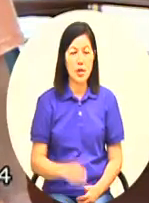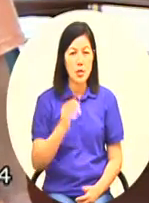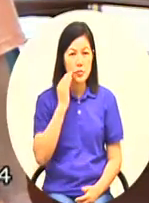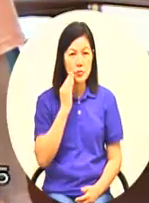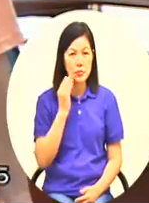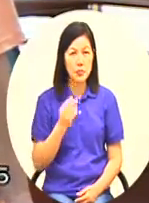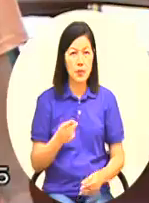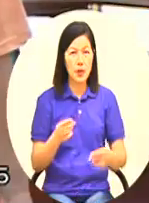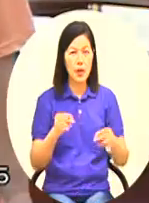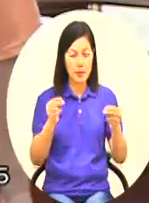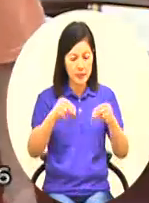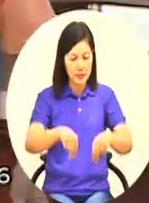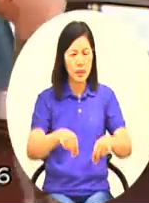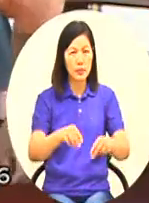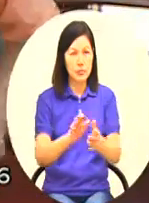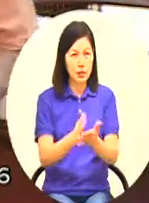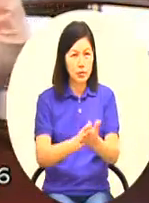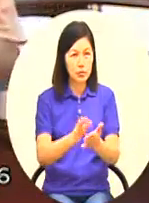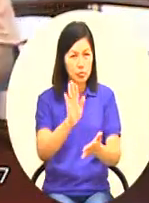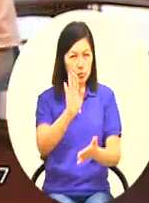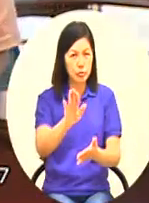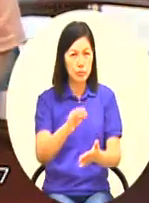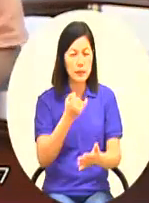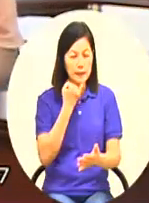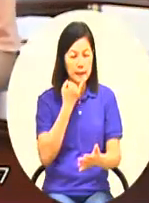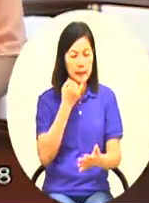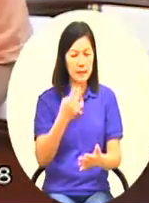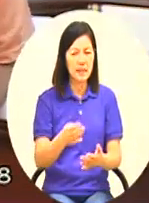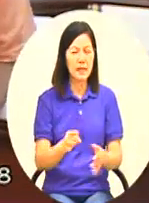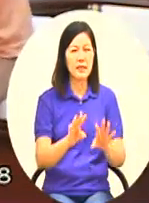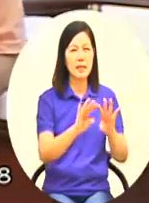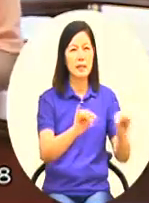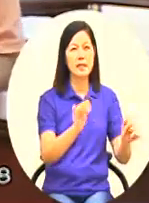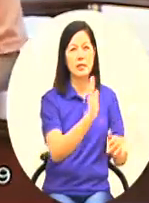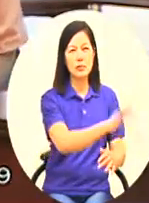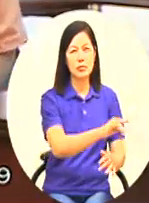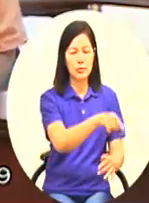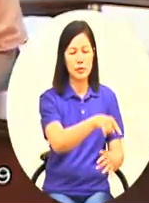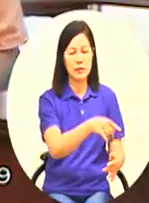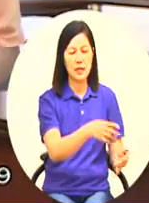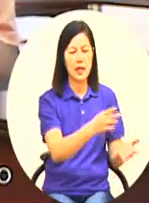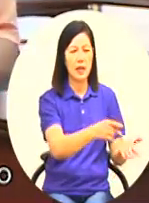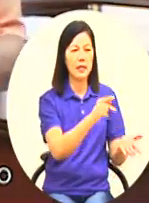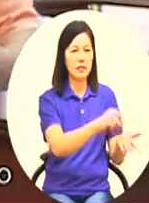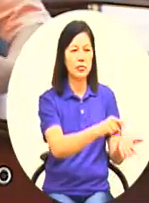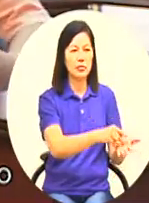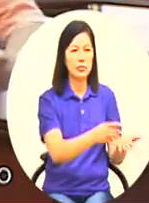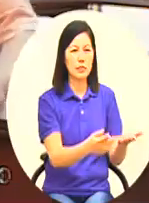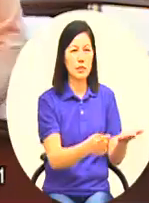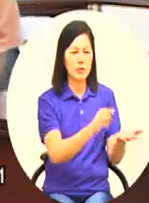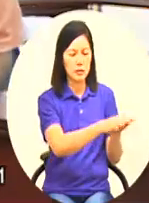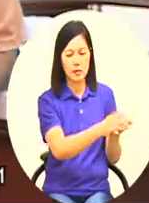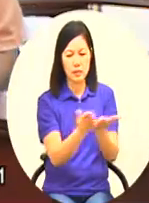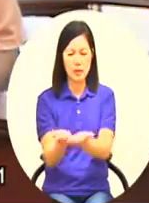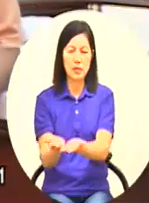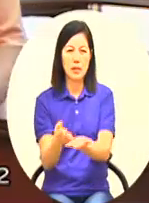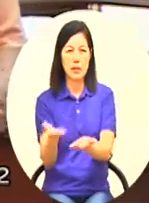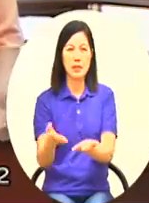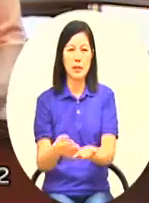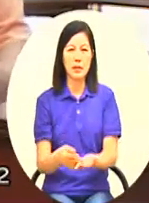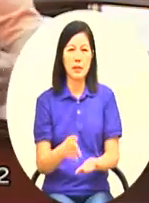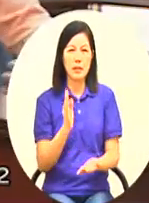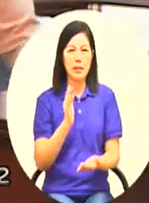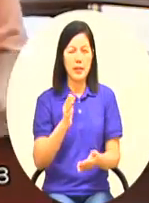会使啊，你无需要阁讲叫因阁去摕到地主，想啰嗦人都土地无爱租伊啦，这是一个足现实的问题嘛，是